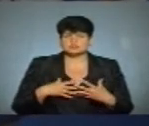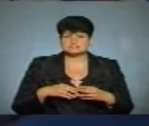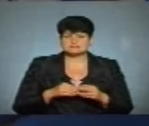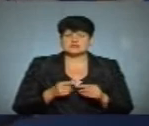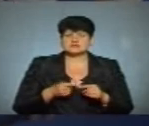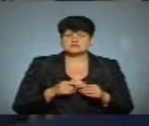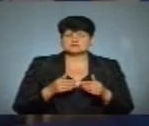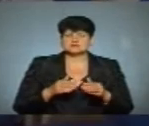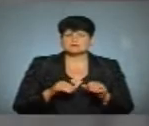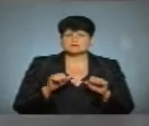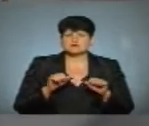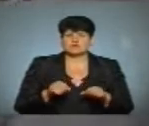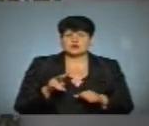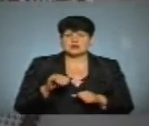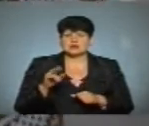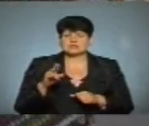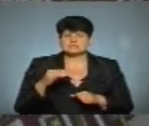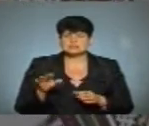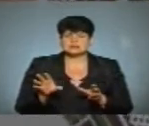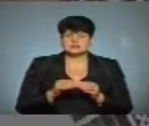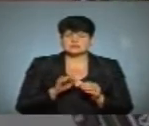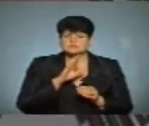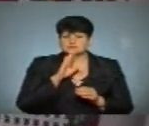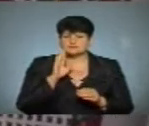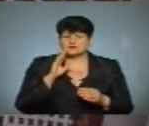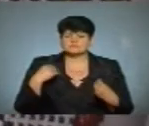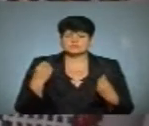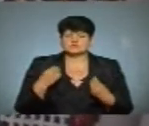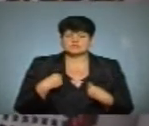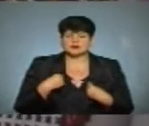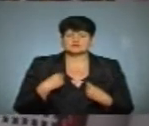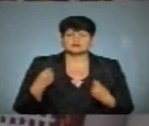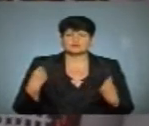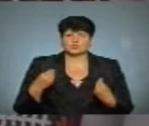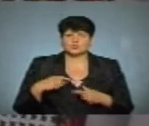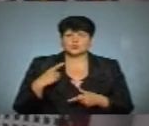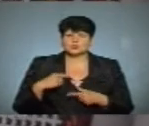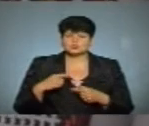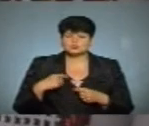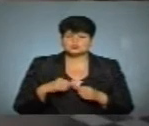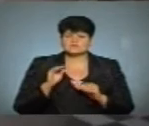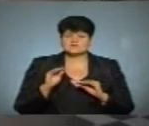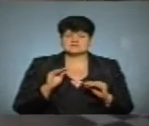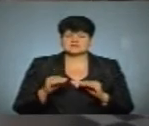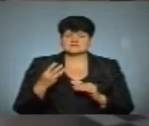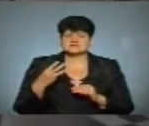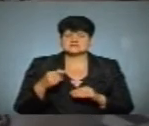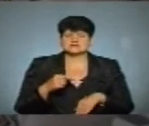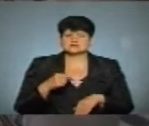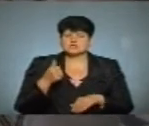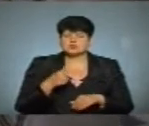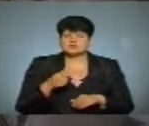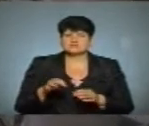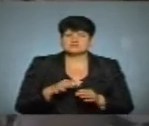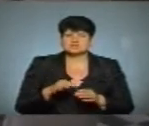правового ліцею номер 2 Дем'ян Лукашук із мамою. Він одягнений у костюм, оздоблений візерунком, який у 30-х роках вишила